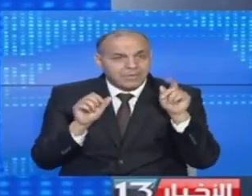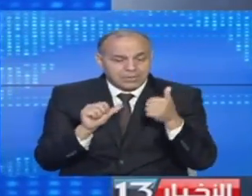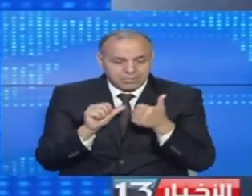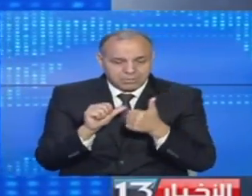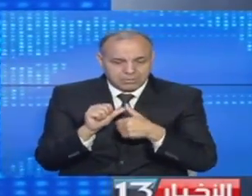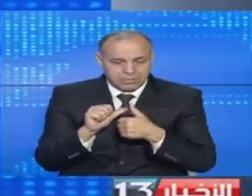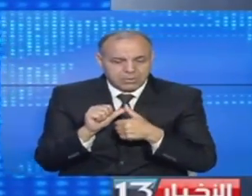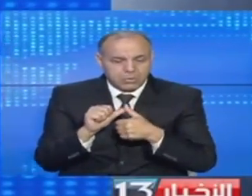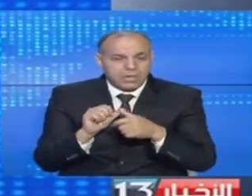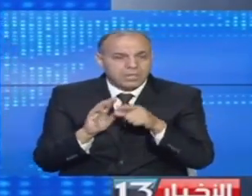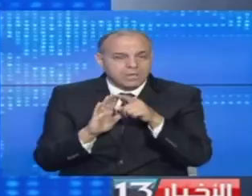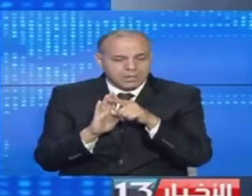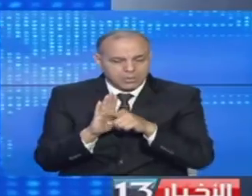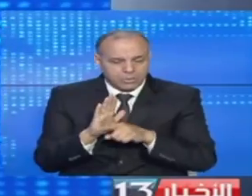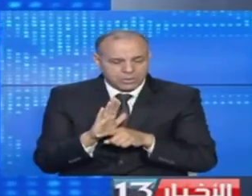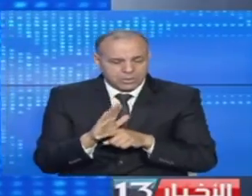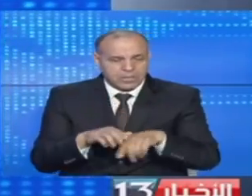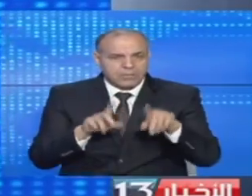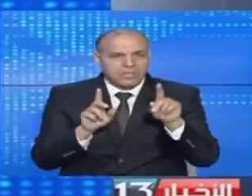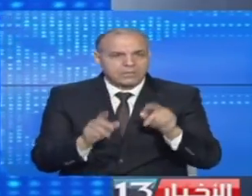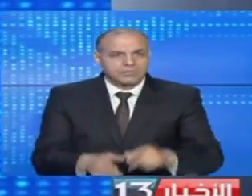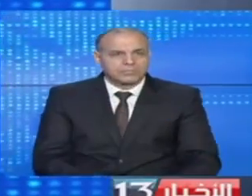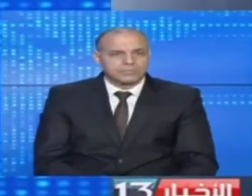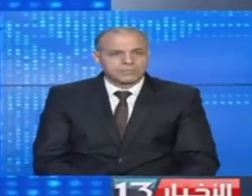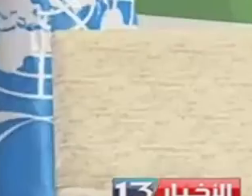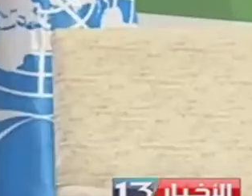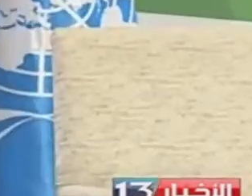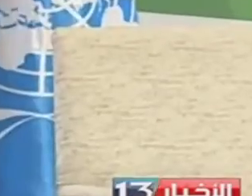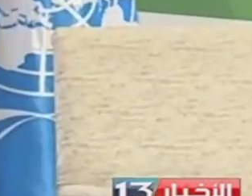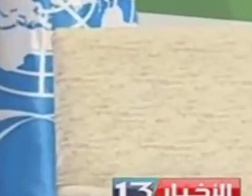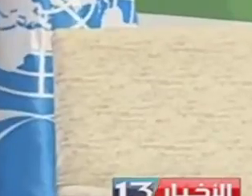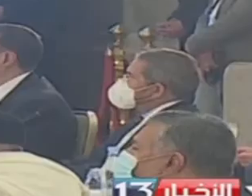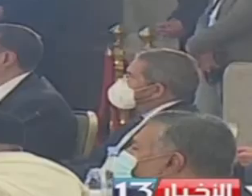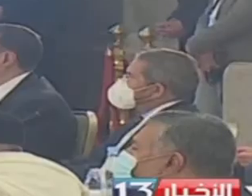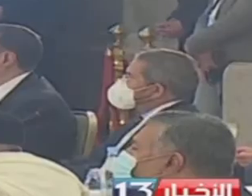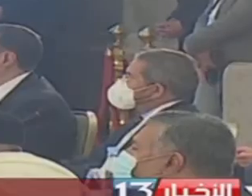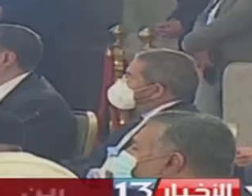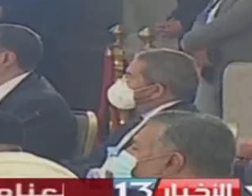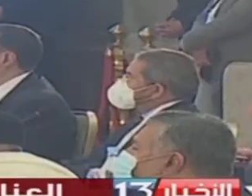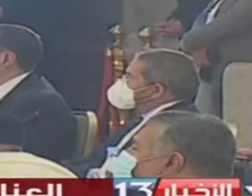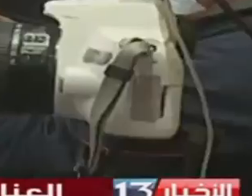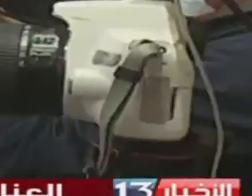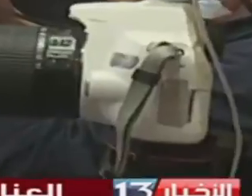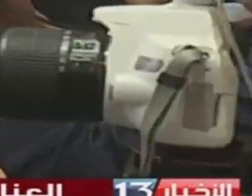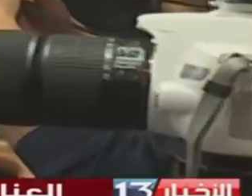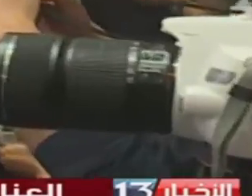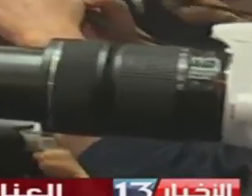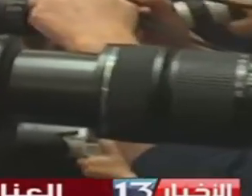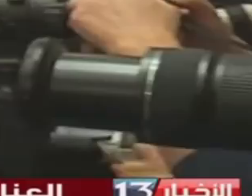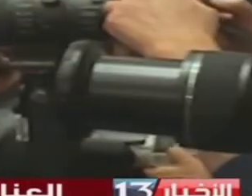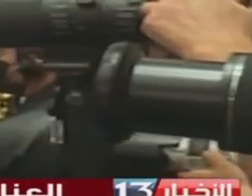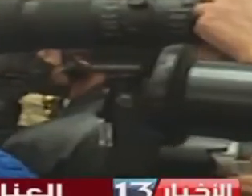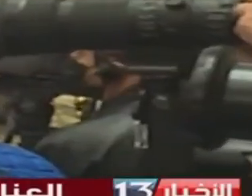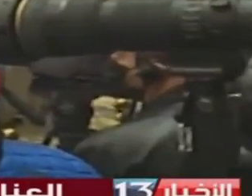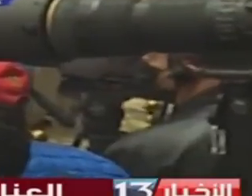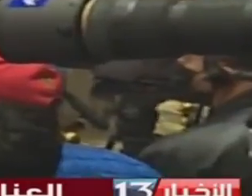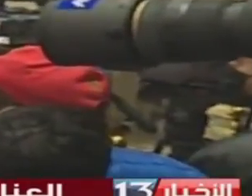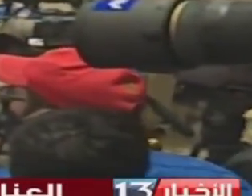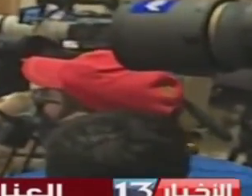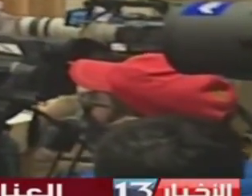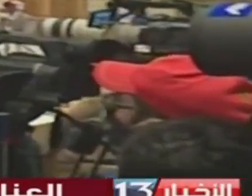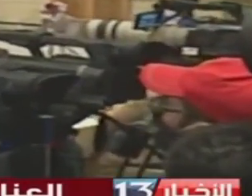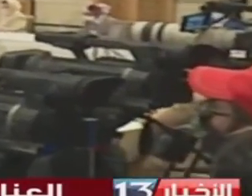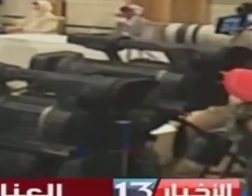المشاهدين اليكم تذكيرا بعناوين النشره ملتقى الحوار سياسه ليبي يواصل اشغاله لليوم الثاني على